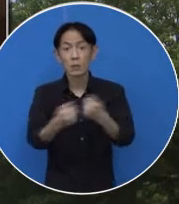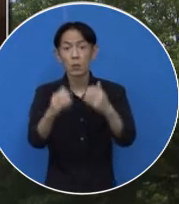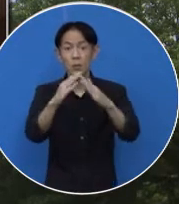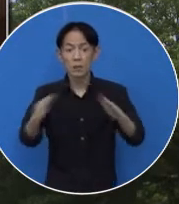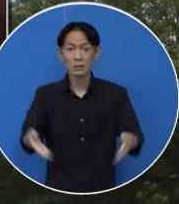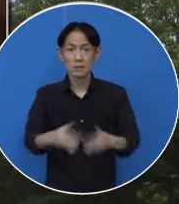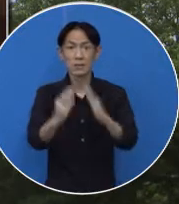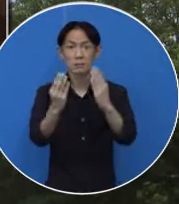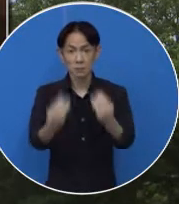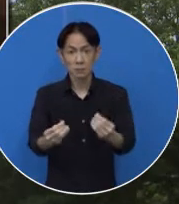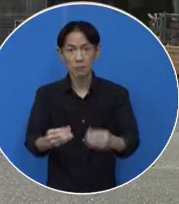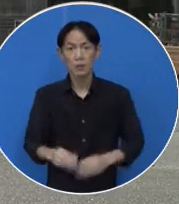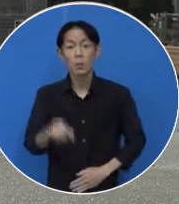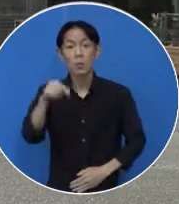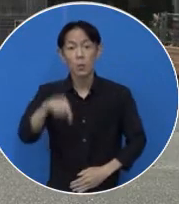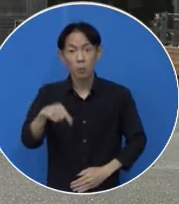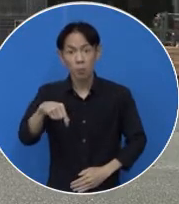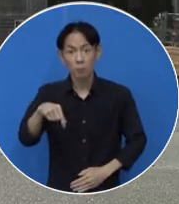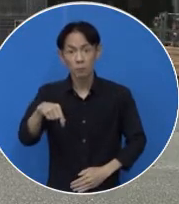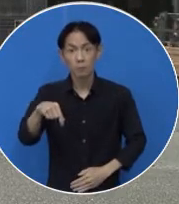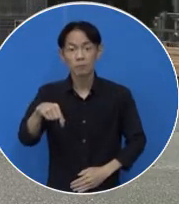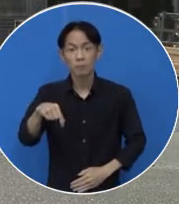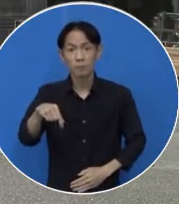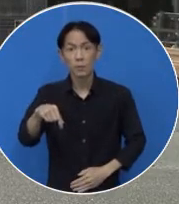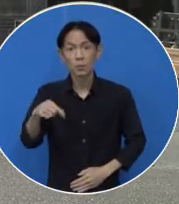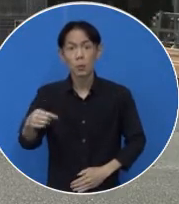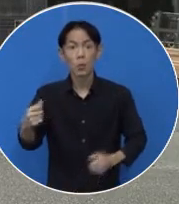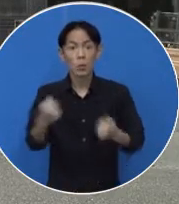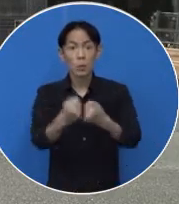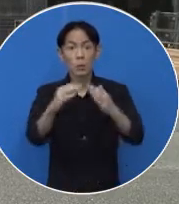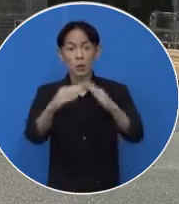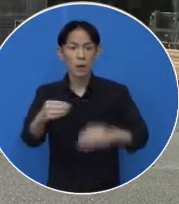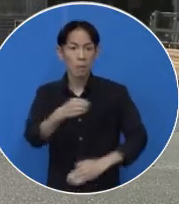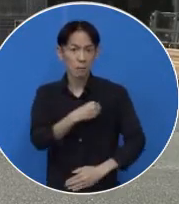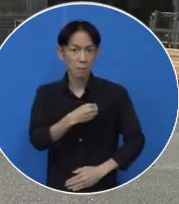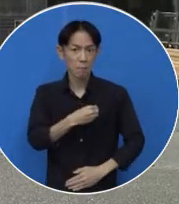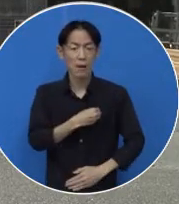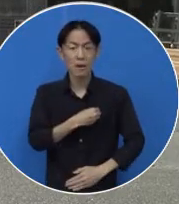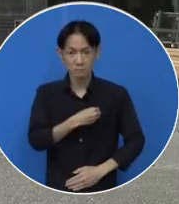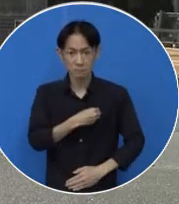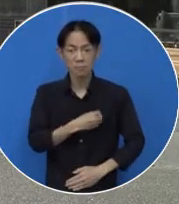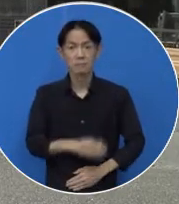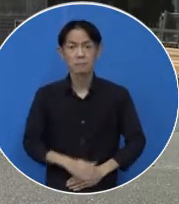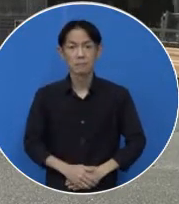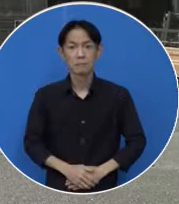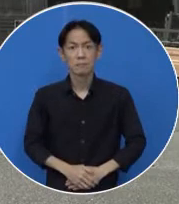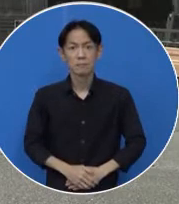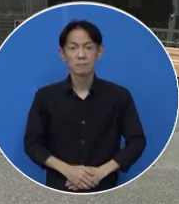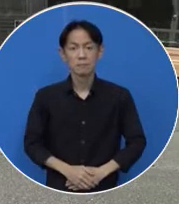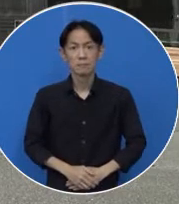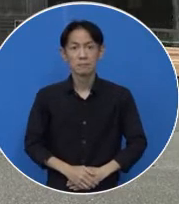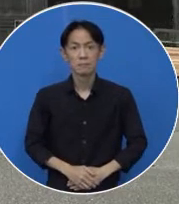。ここ山佐木材はその協議会メンバーに名を連ねています。